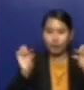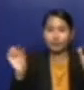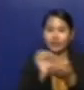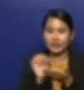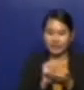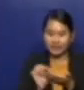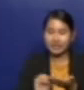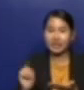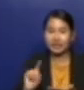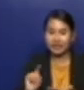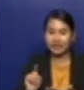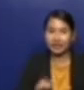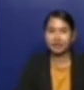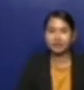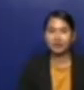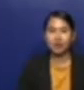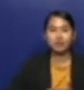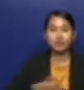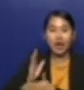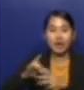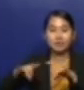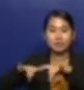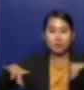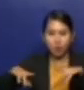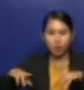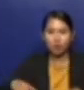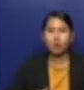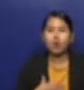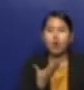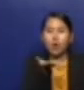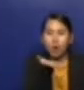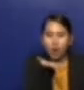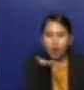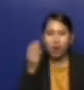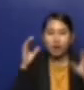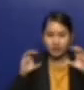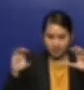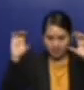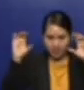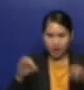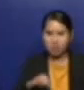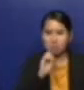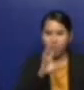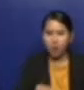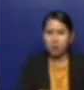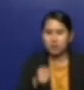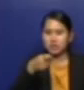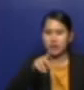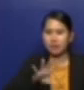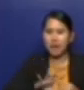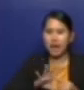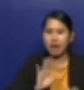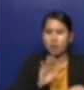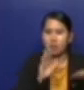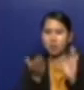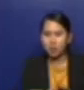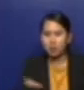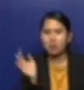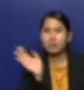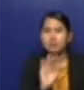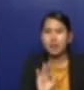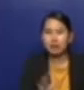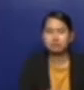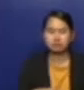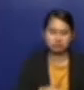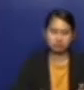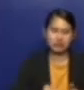คนขนาดที่อยู่ฝ่ายค้านอ้อนรัฐบาลว่าไม่อยากเห็นการยุบไม่อยากเลือกตั้ง